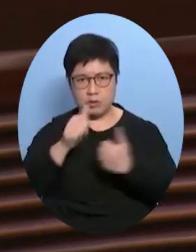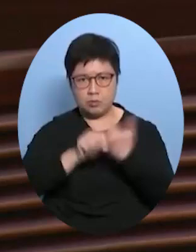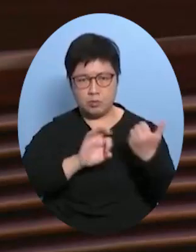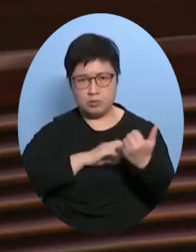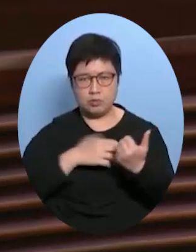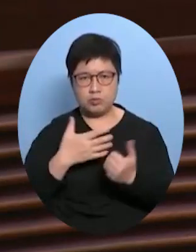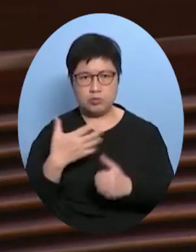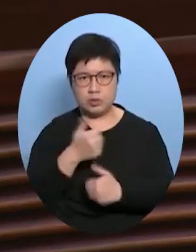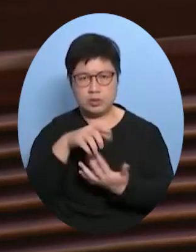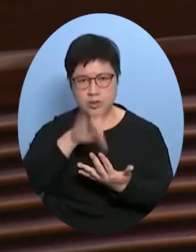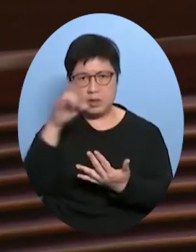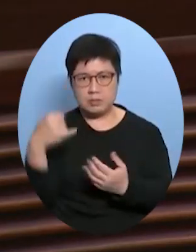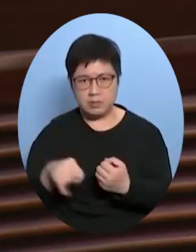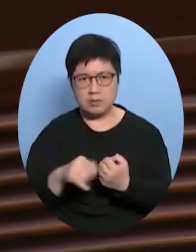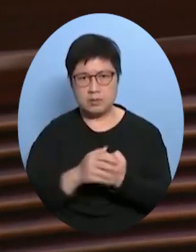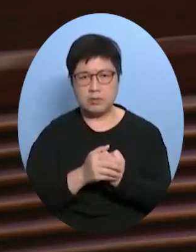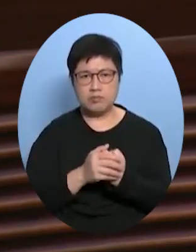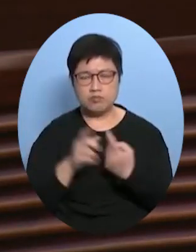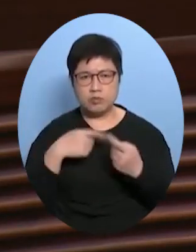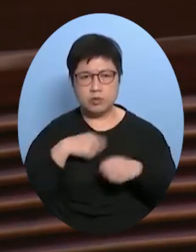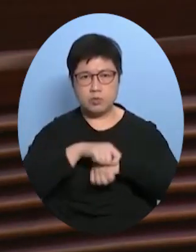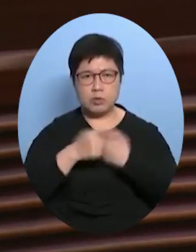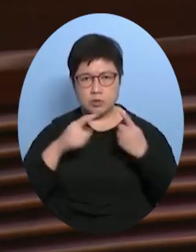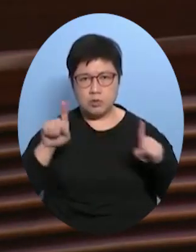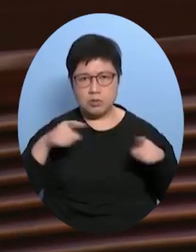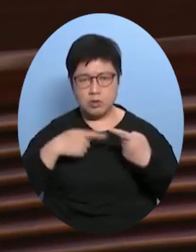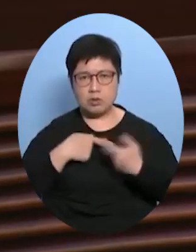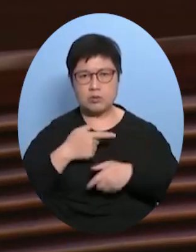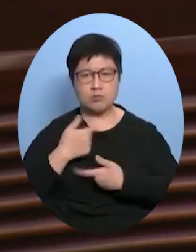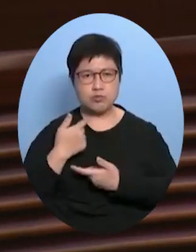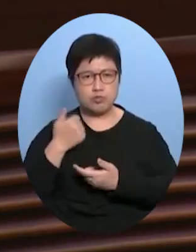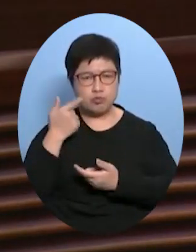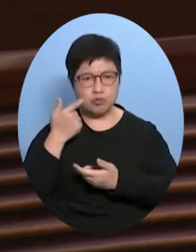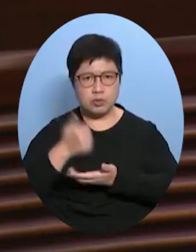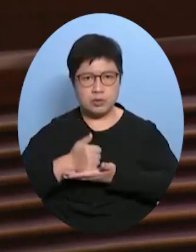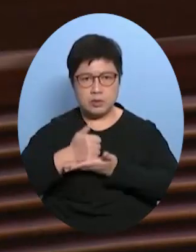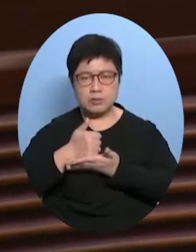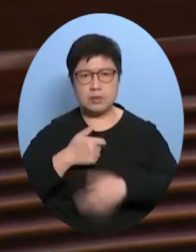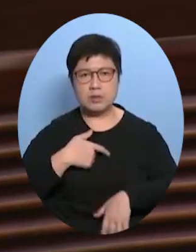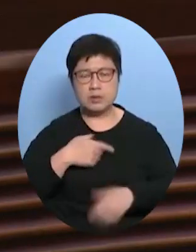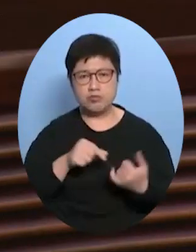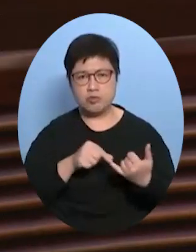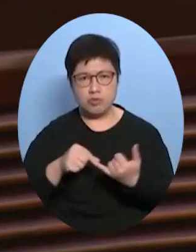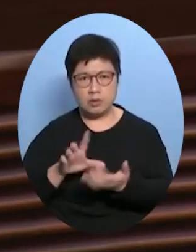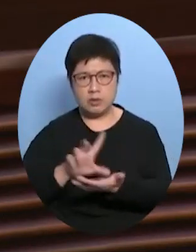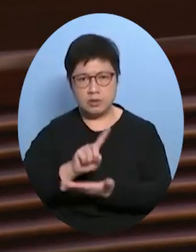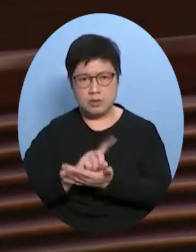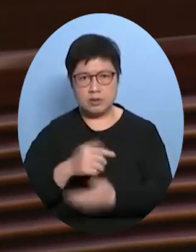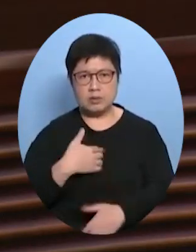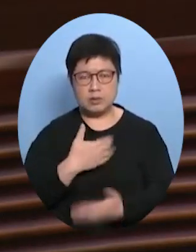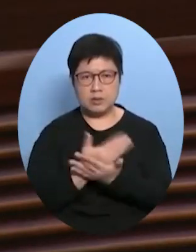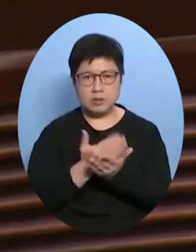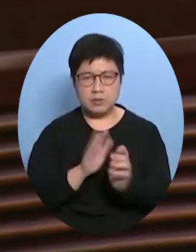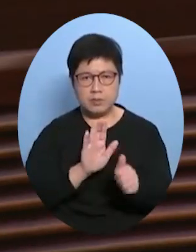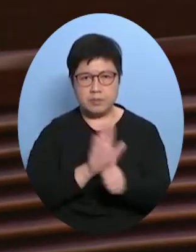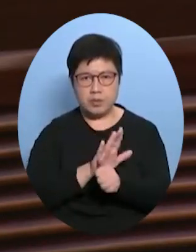國家尊嚴的國歌條例草案拖延了一年多，大大小小有利民生經濟的